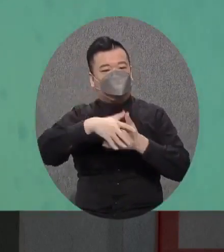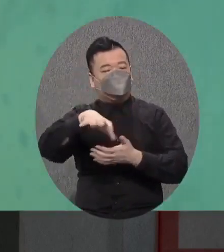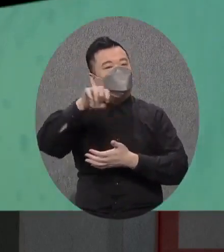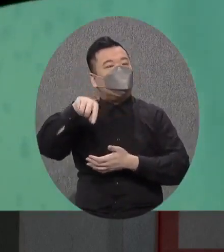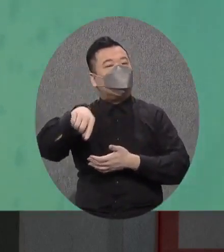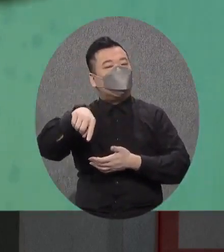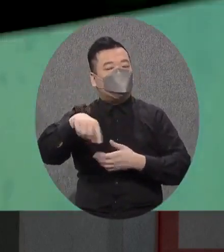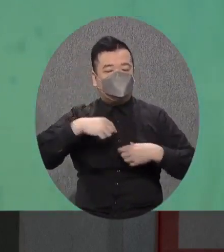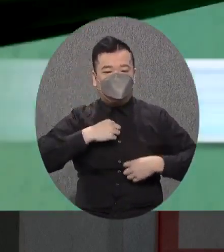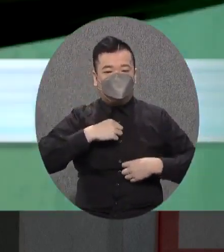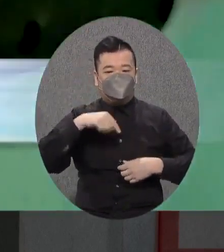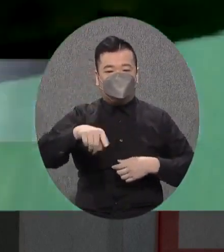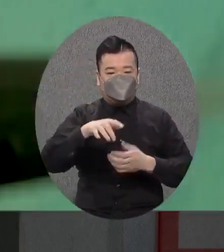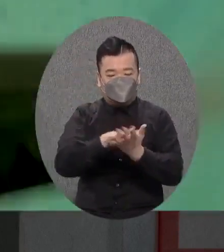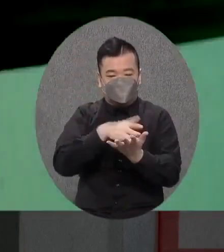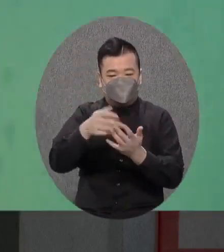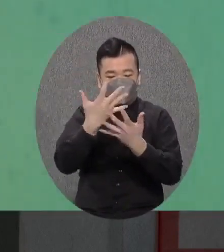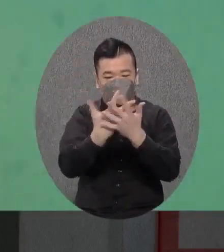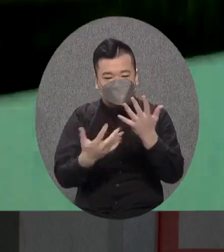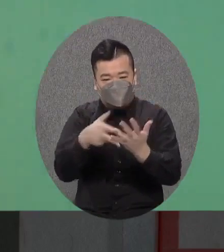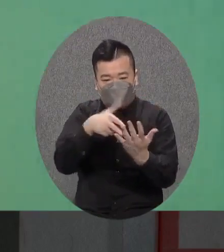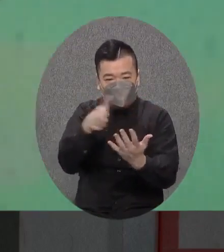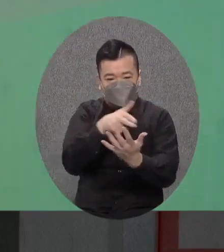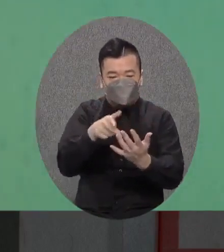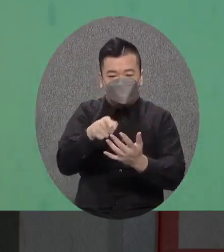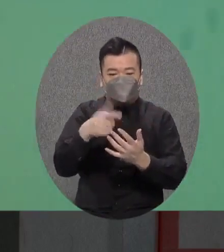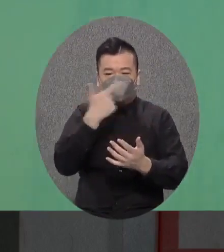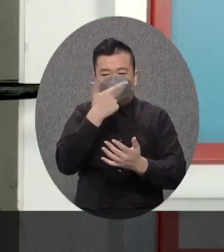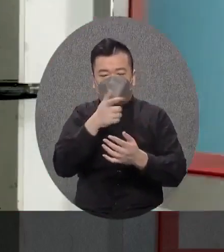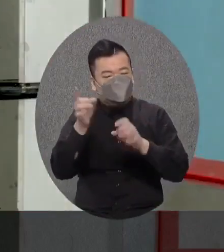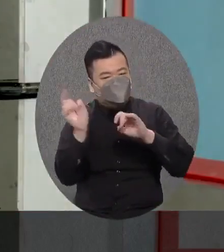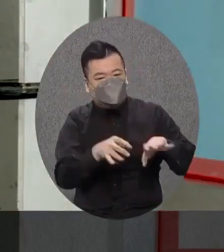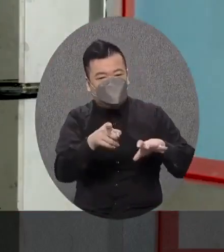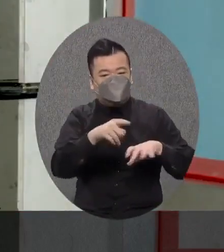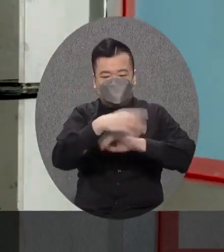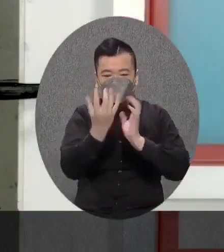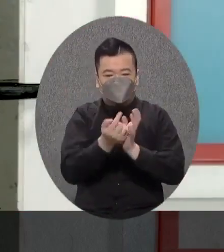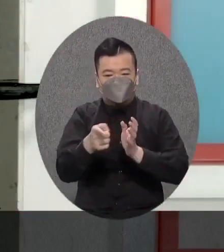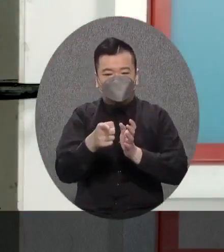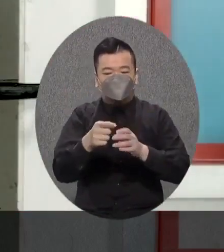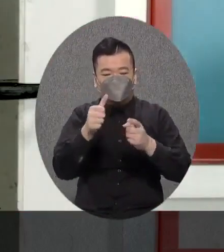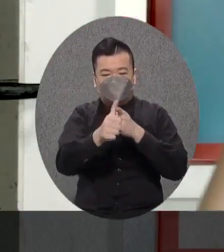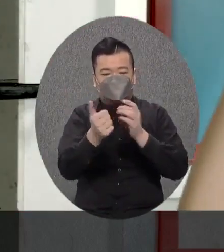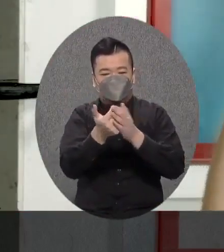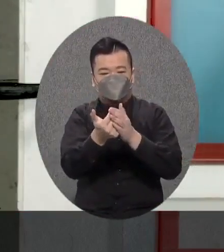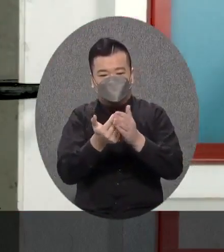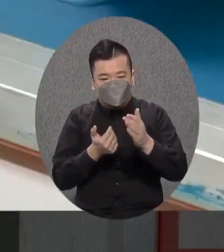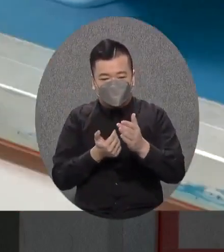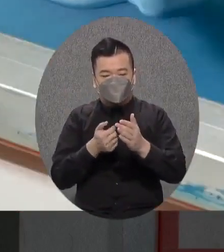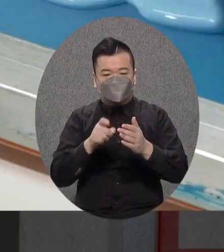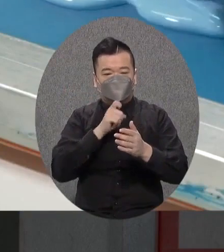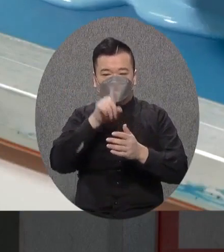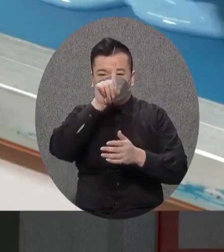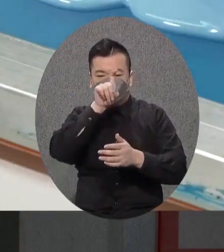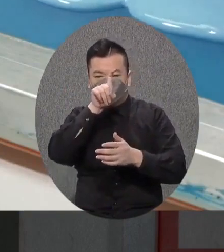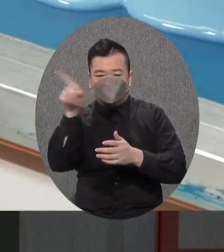咁就喺一個印網上邊啦。咁我哋將啲唔要印嘅部位咧，就事先咧用一啲係屬於